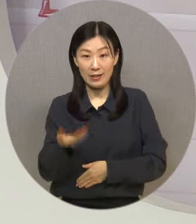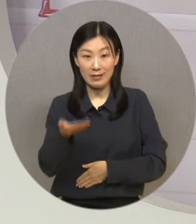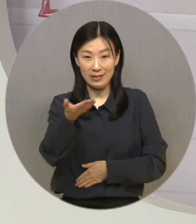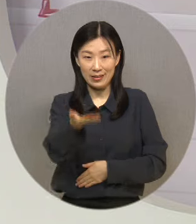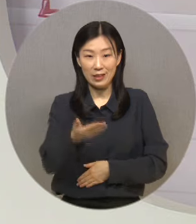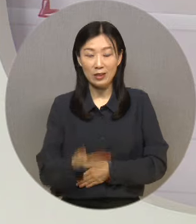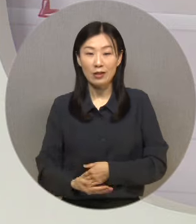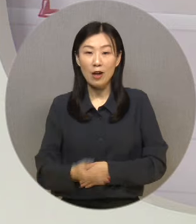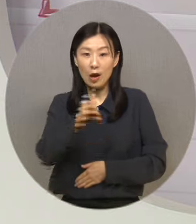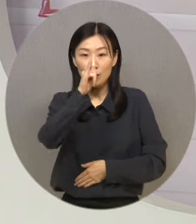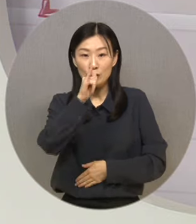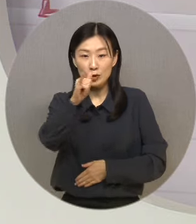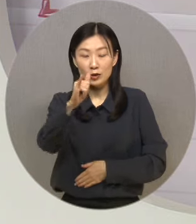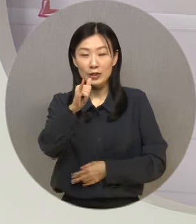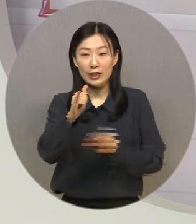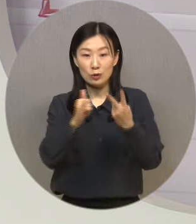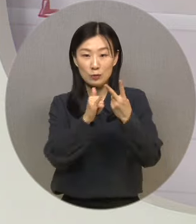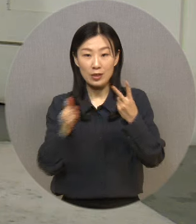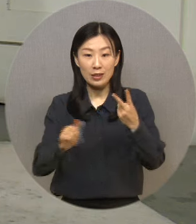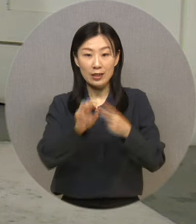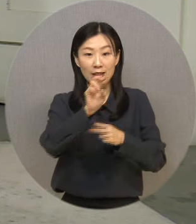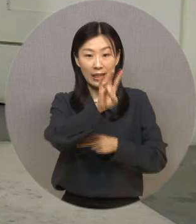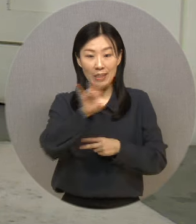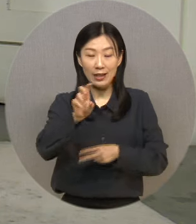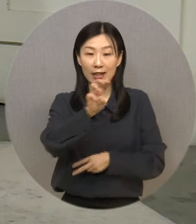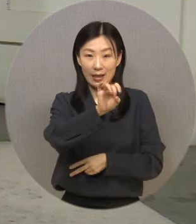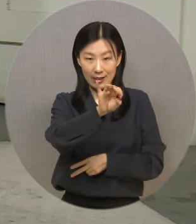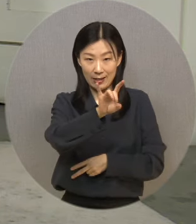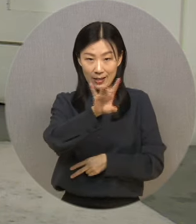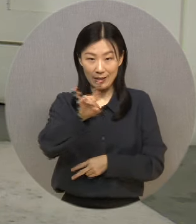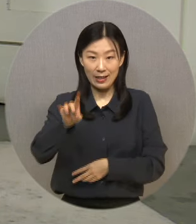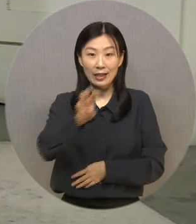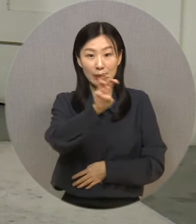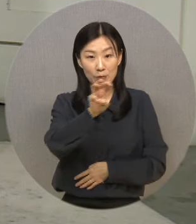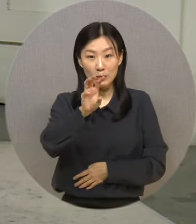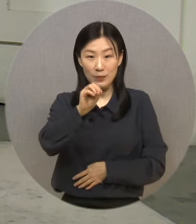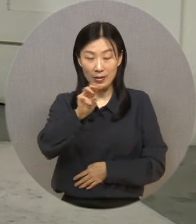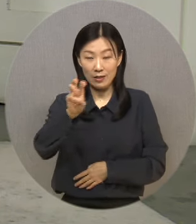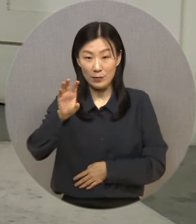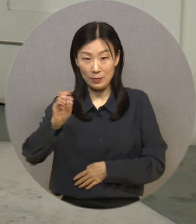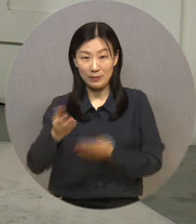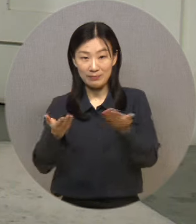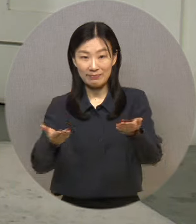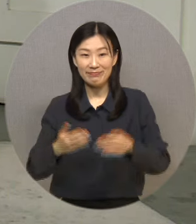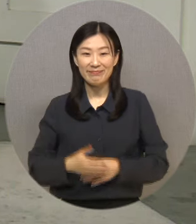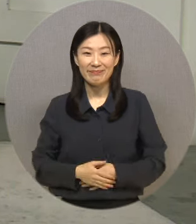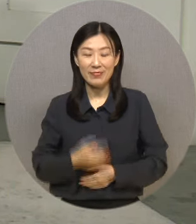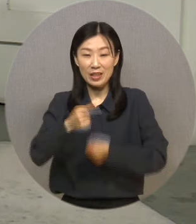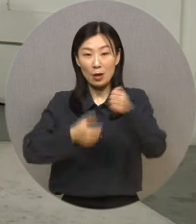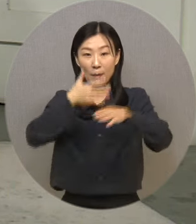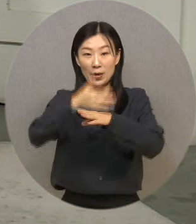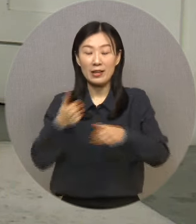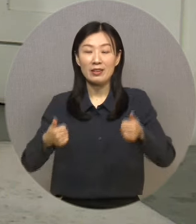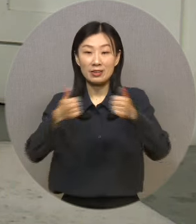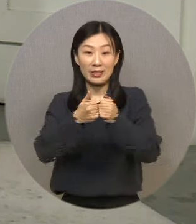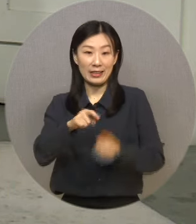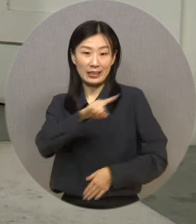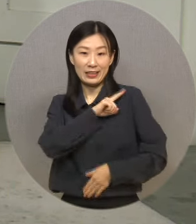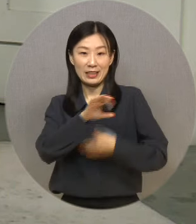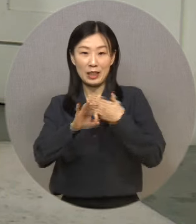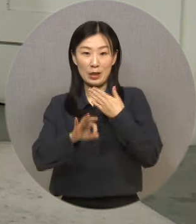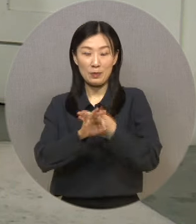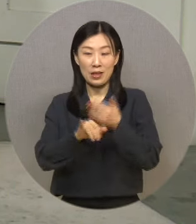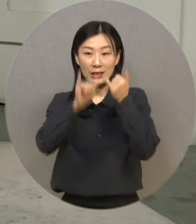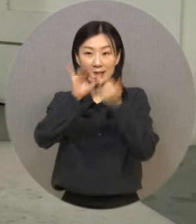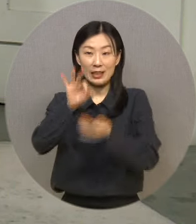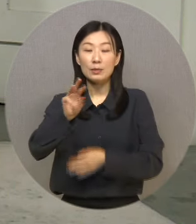분에게는 각각 30만 원의 상금을 드립니다. 연말 결선에서 1등을 하면 상금을 무려 300만 원을